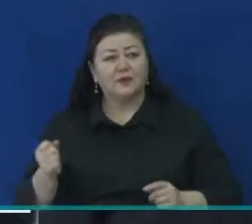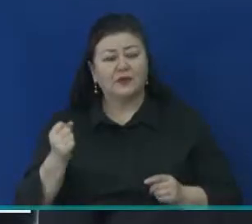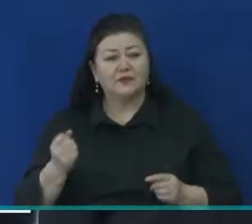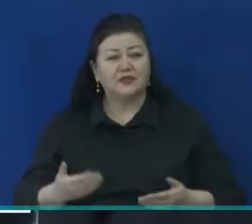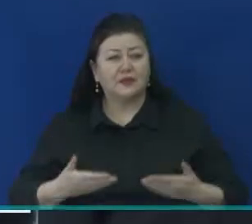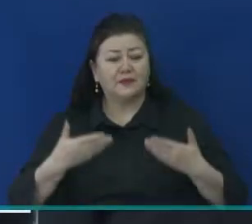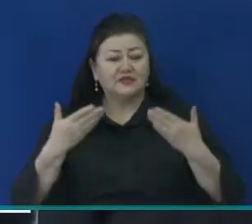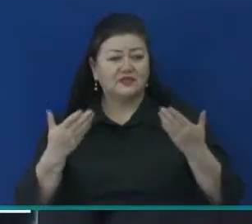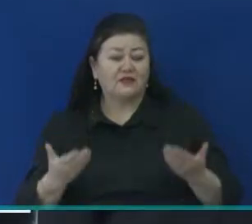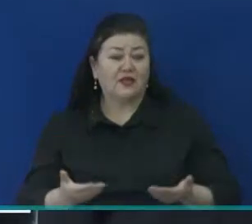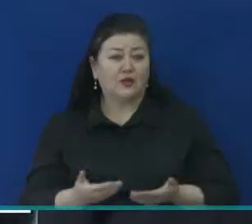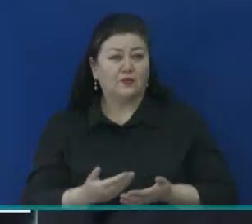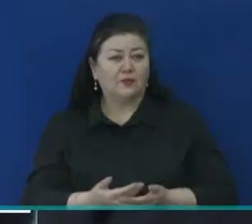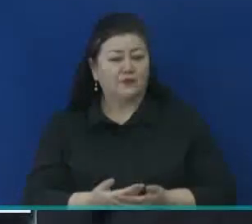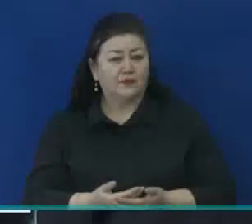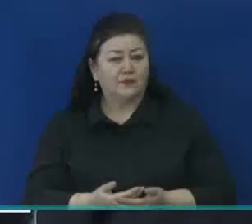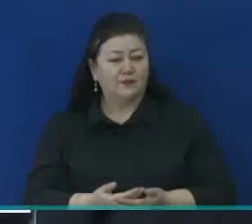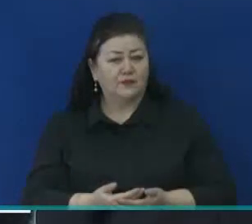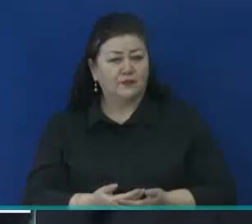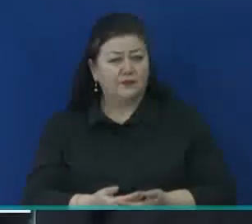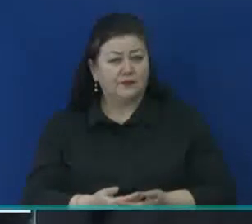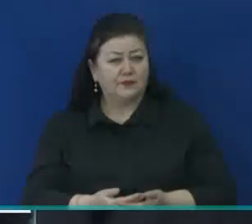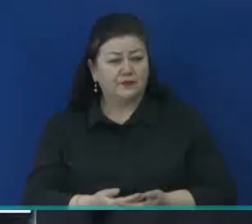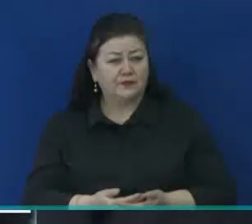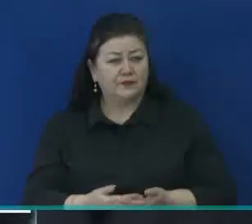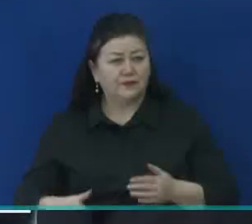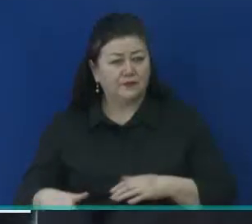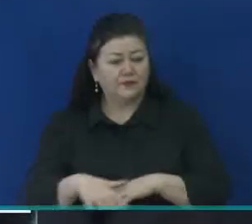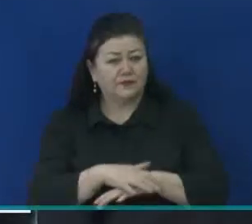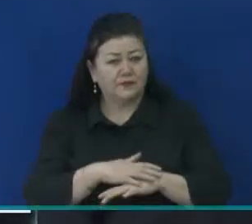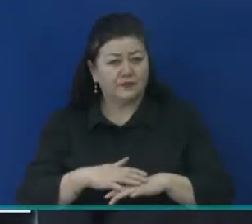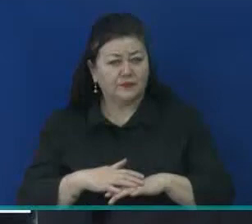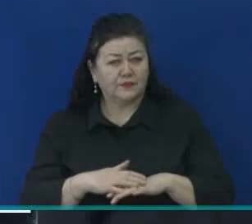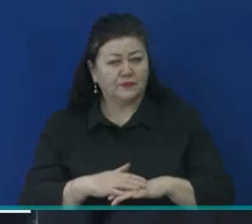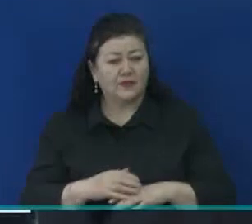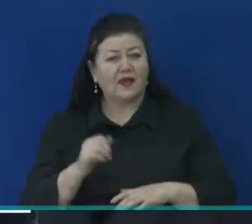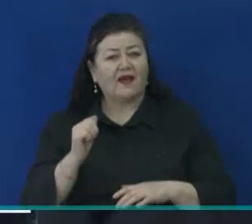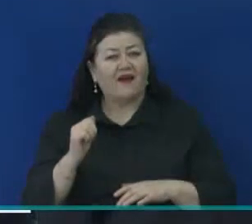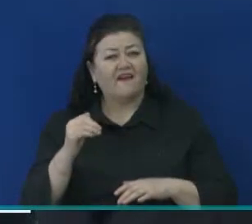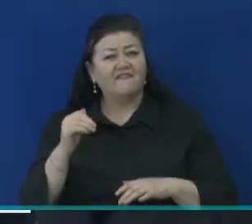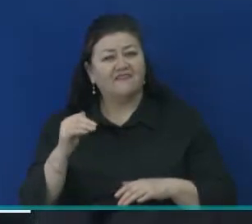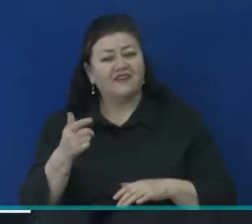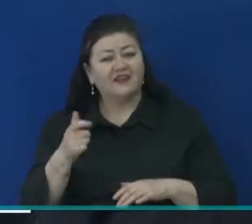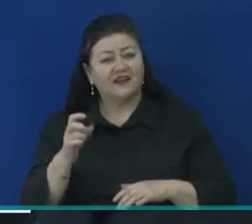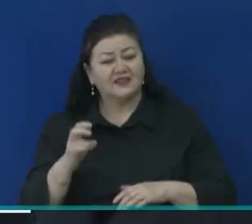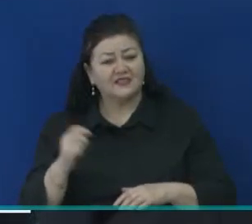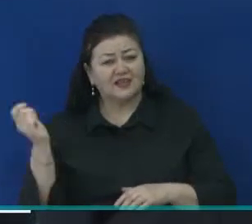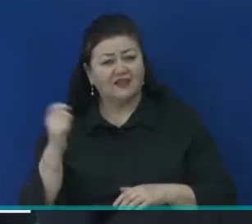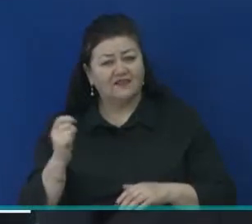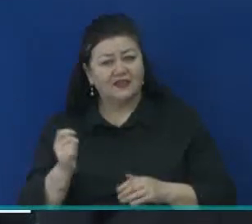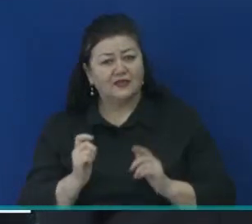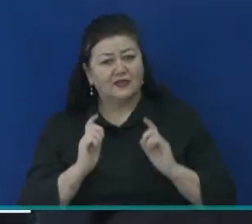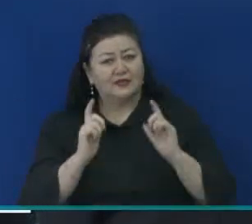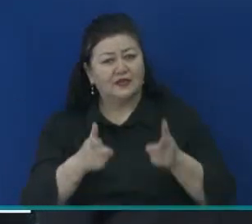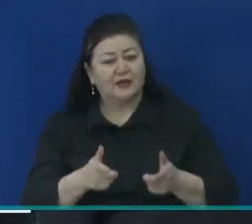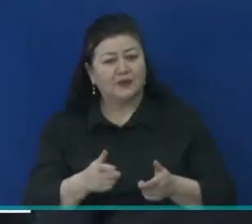Орынқайыпұлын құттықтаймын. Халықта ауған соғысы соғыс деп аталып кеткен майданға